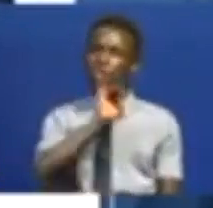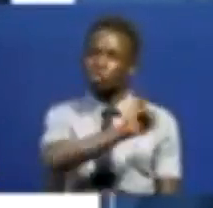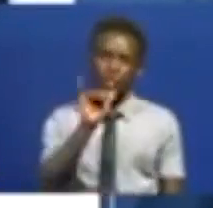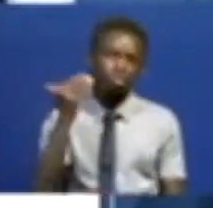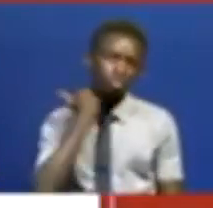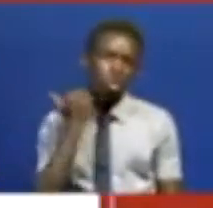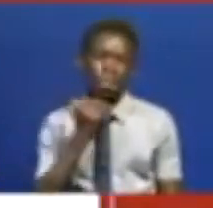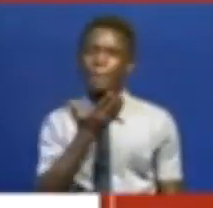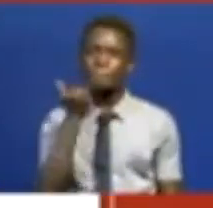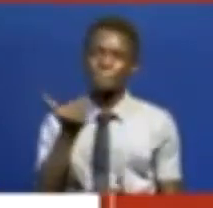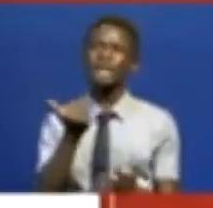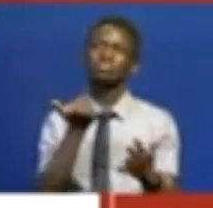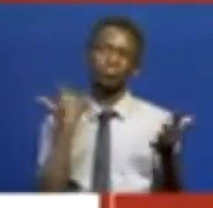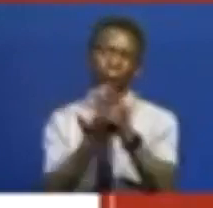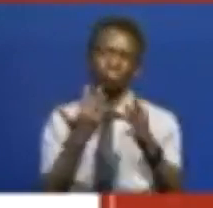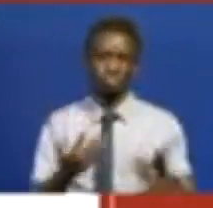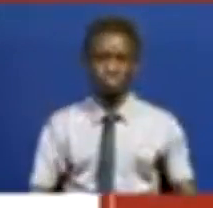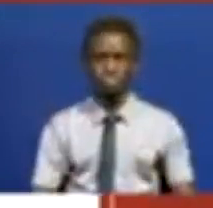Otherwise,